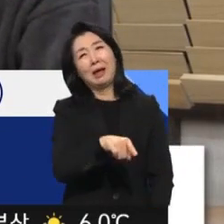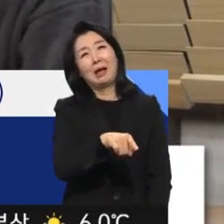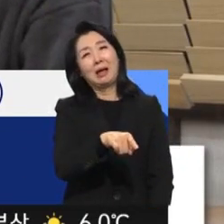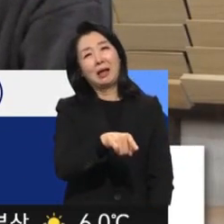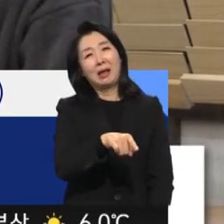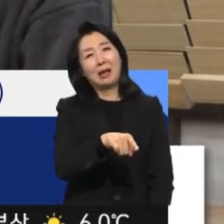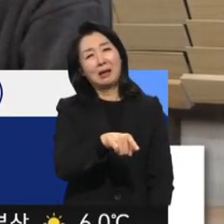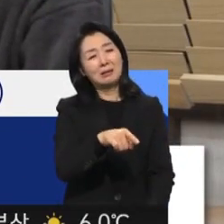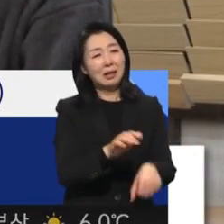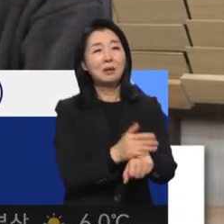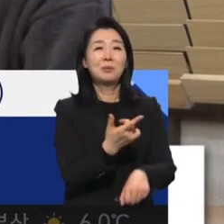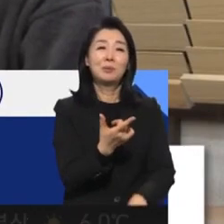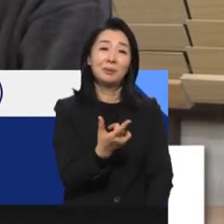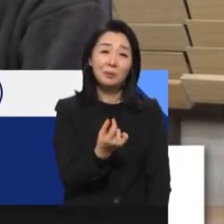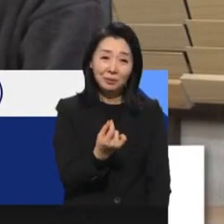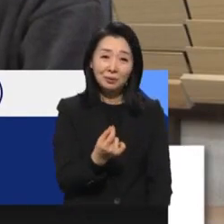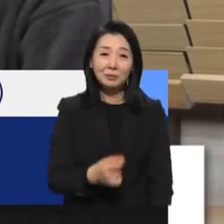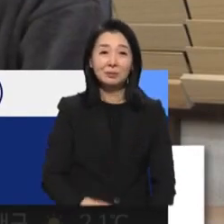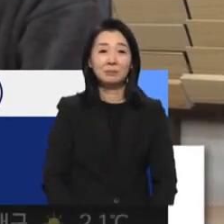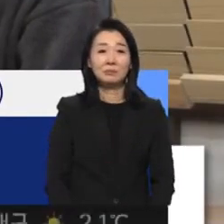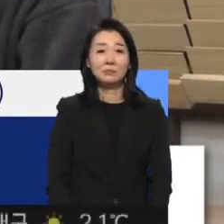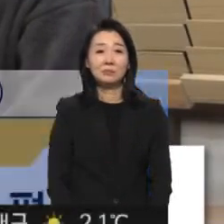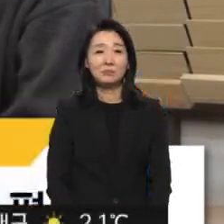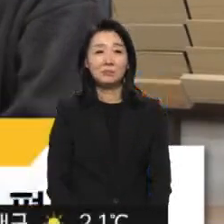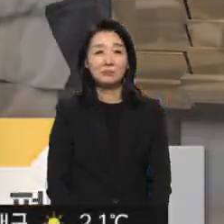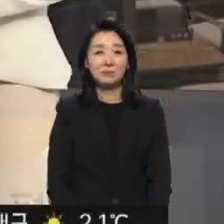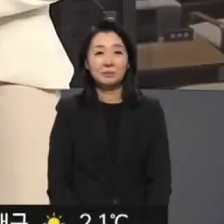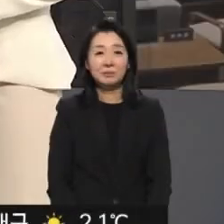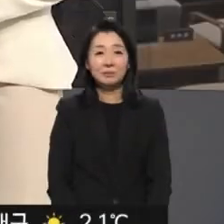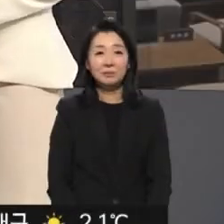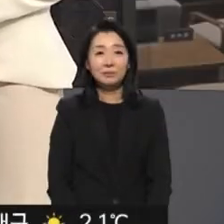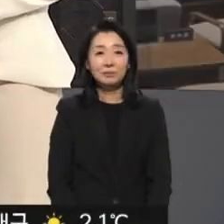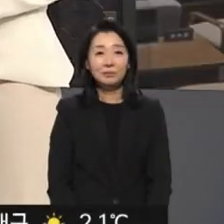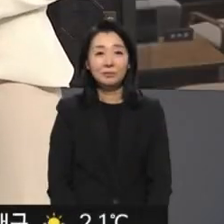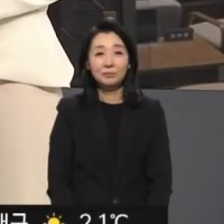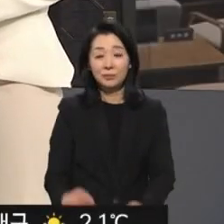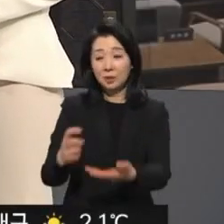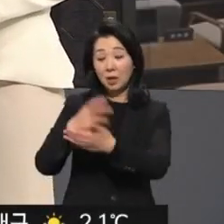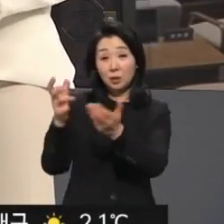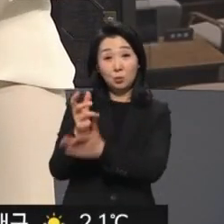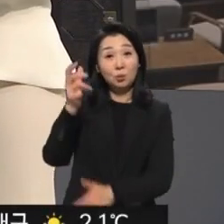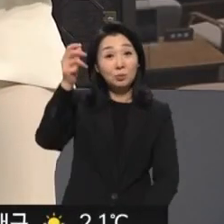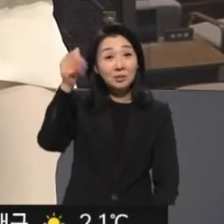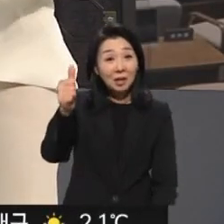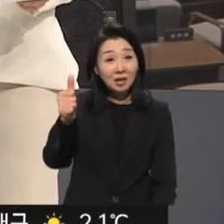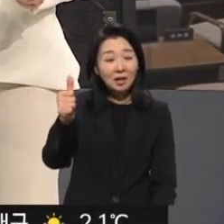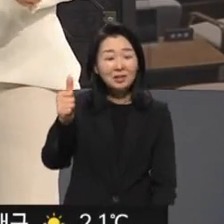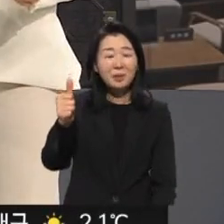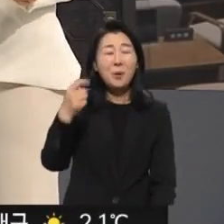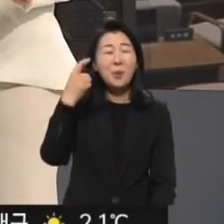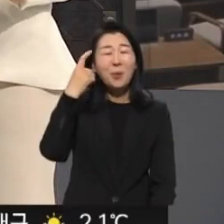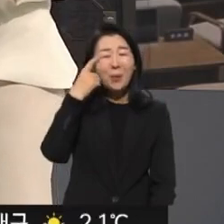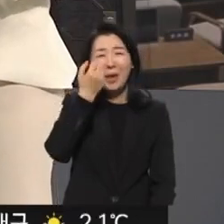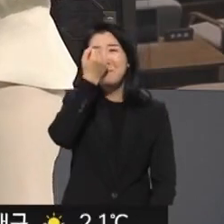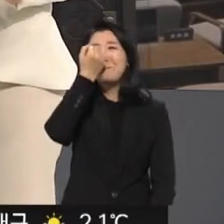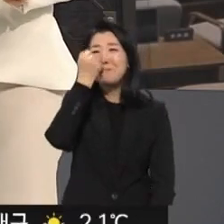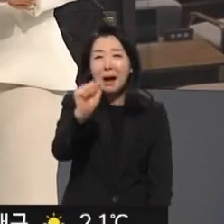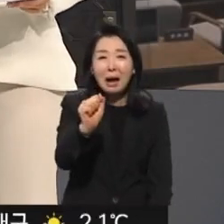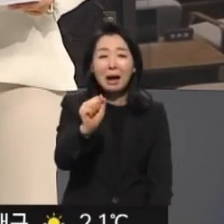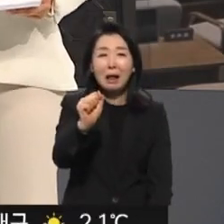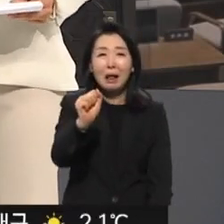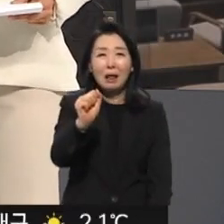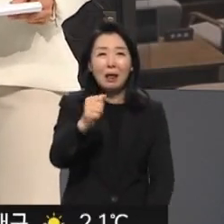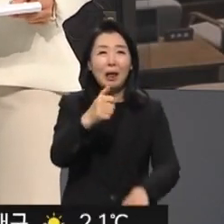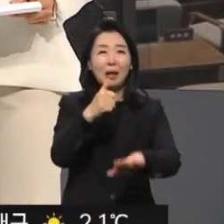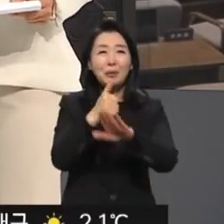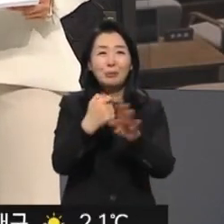일이다 정도로 생각이 들더라고요. 네, 앞서 한동훈 장관은 이건 좌표 찍기이자 조리돌림이다